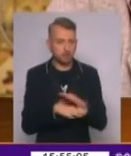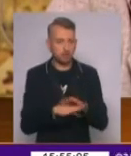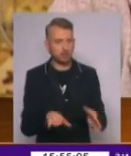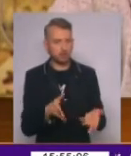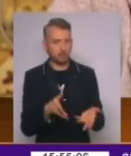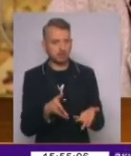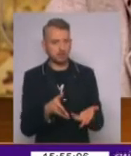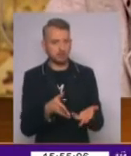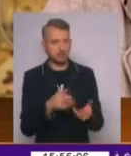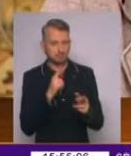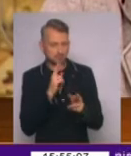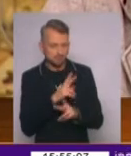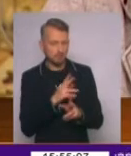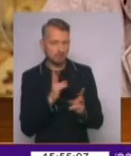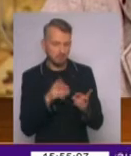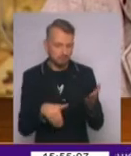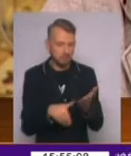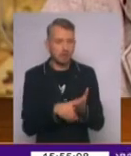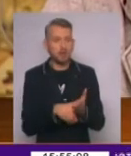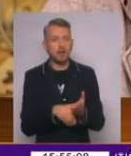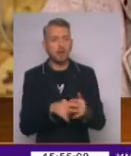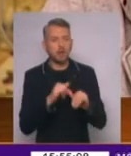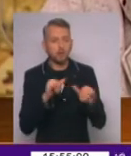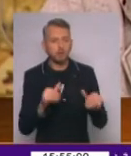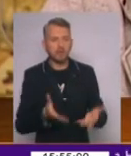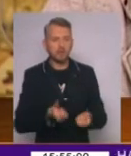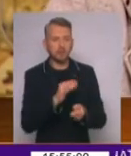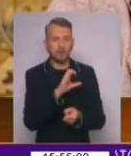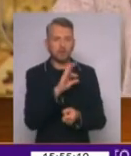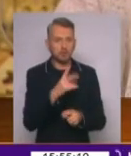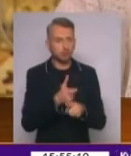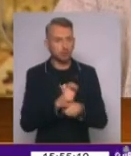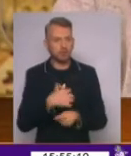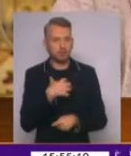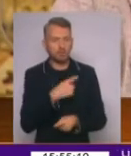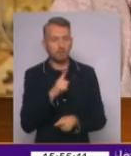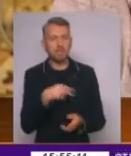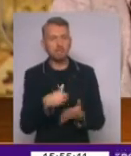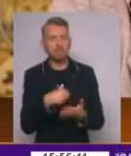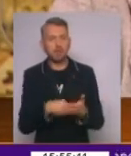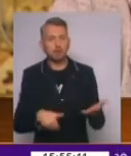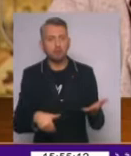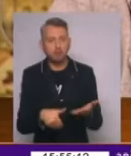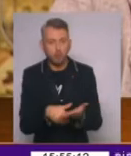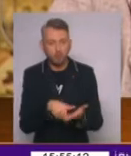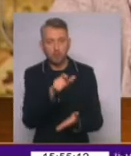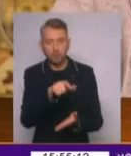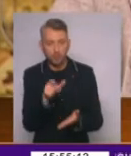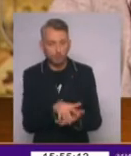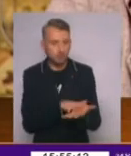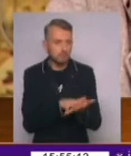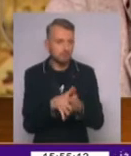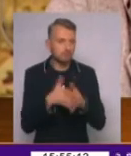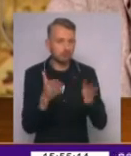всі... Розвиток і підтримка ОСНів – це дуже важливо, але на матеріальну допомогу нужденним людям пішла